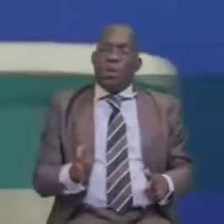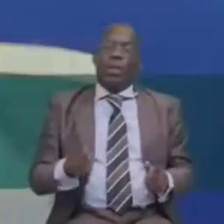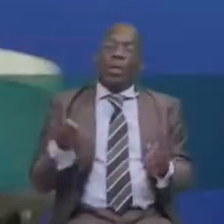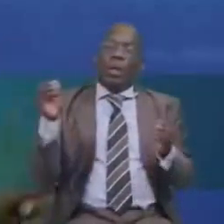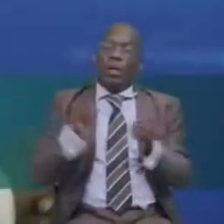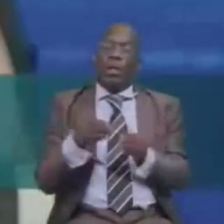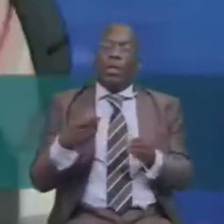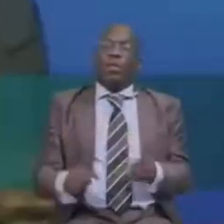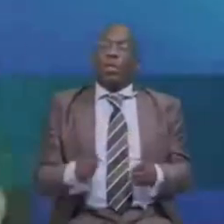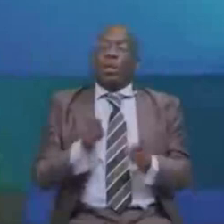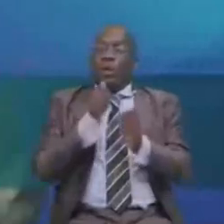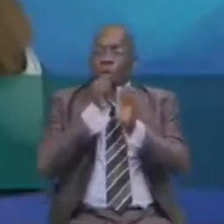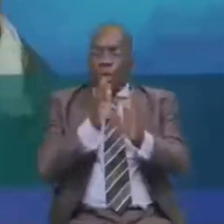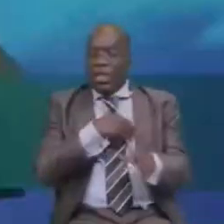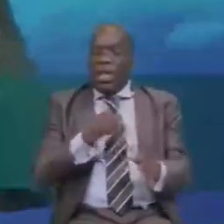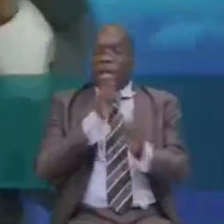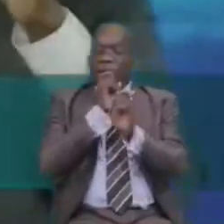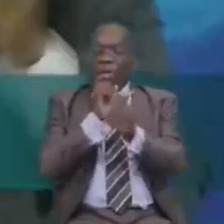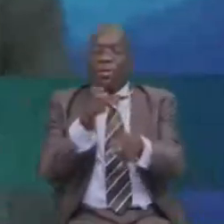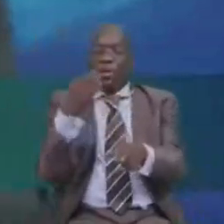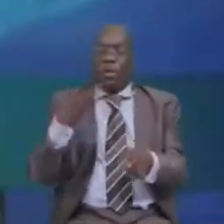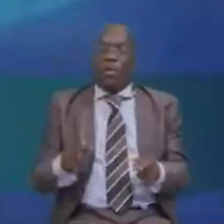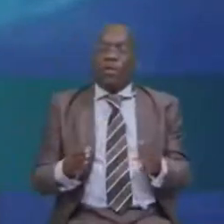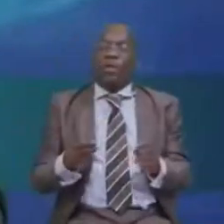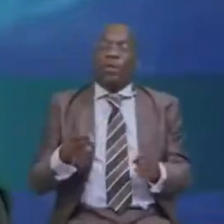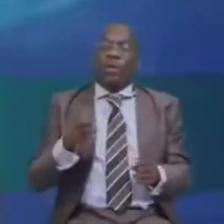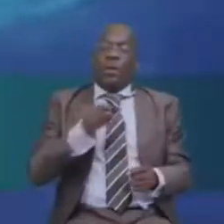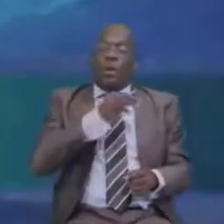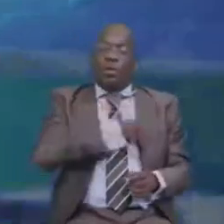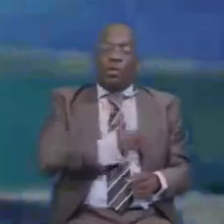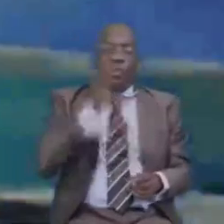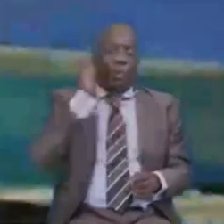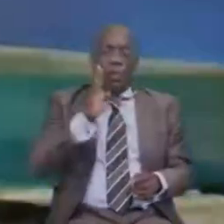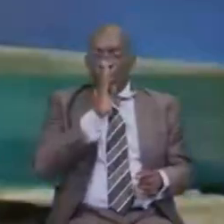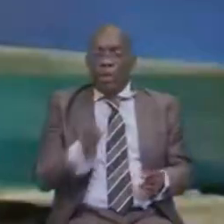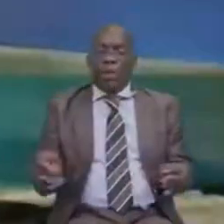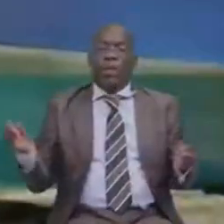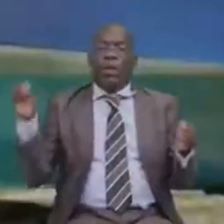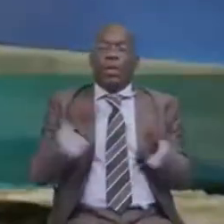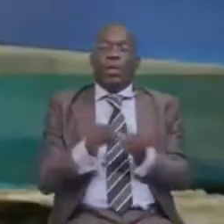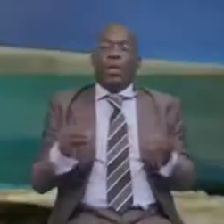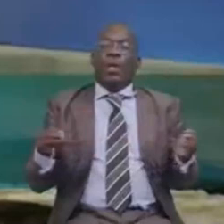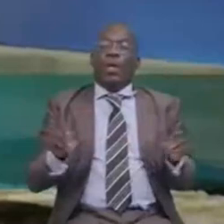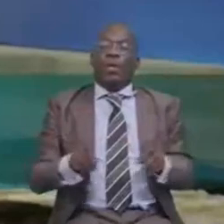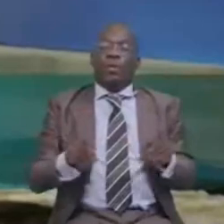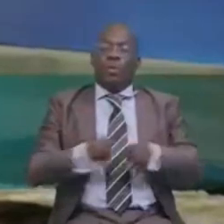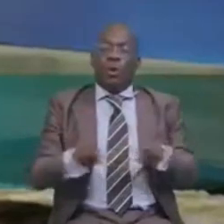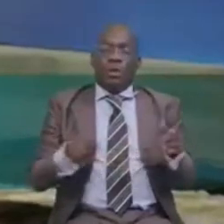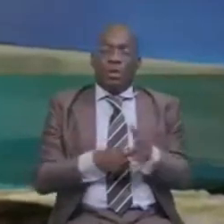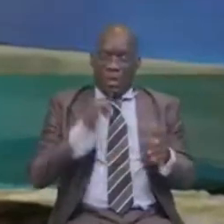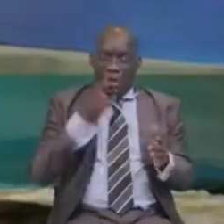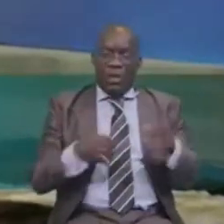les récompenses du ministère seront ajoutées par-dessus. Mais voici la condition. Voici la fondation.